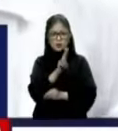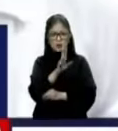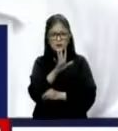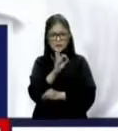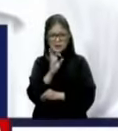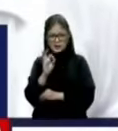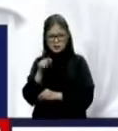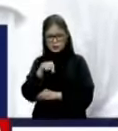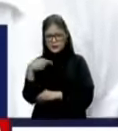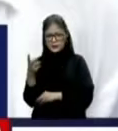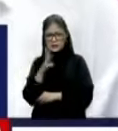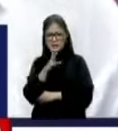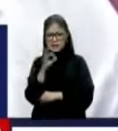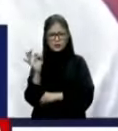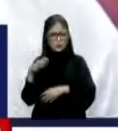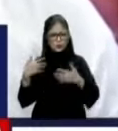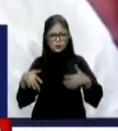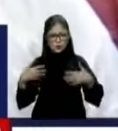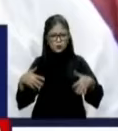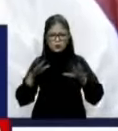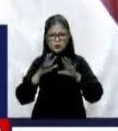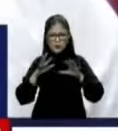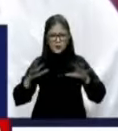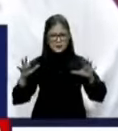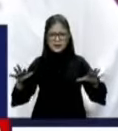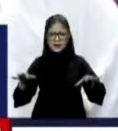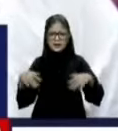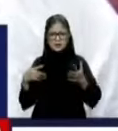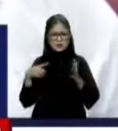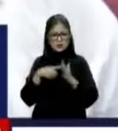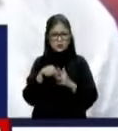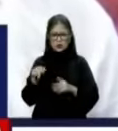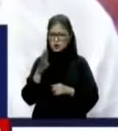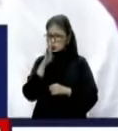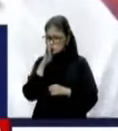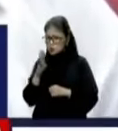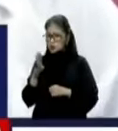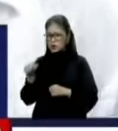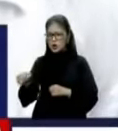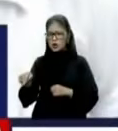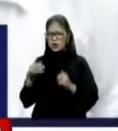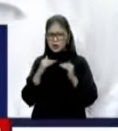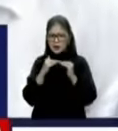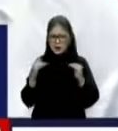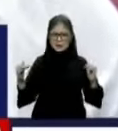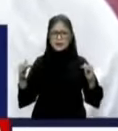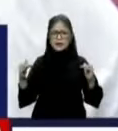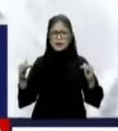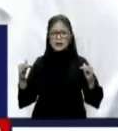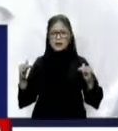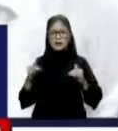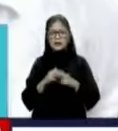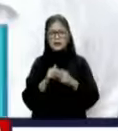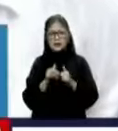luar biasa ya. Kita berharap pemilu jujur, adil, damai,